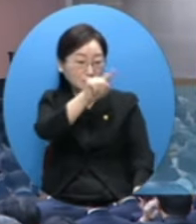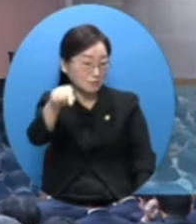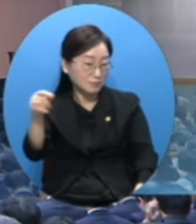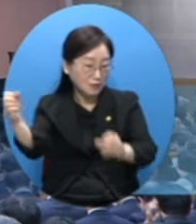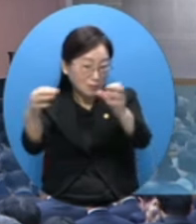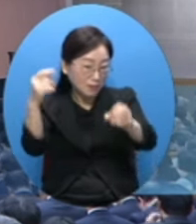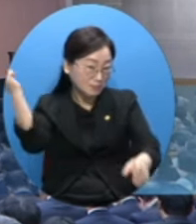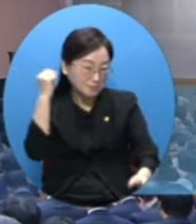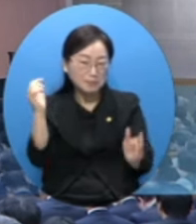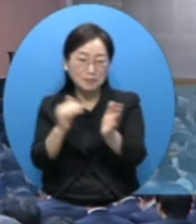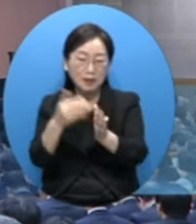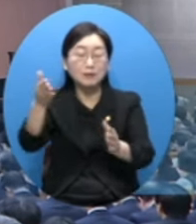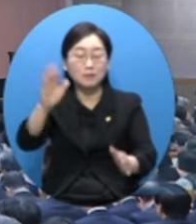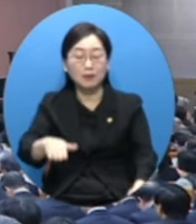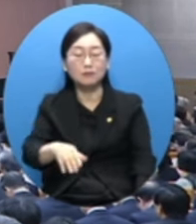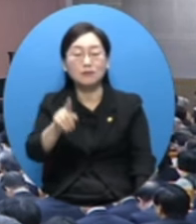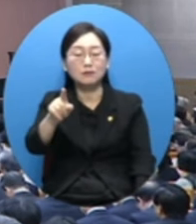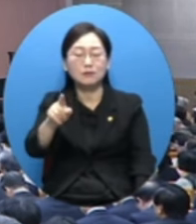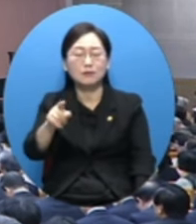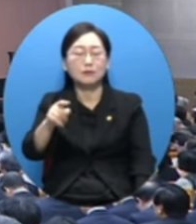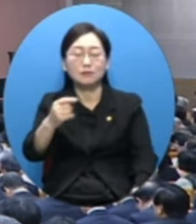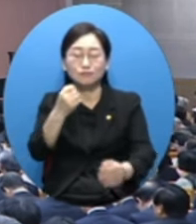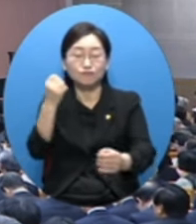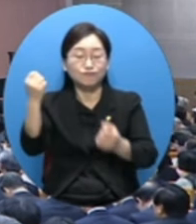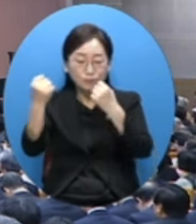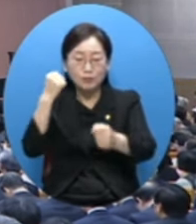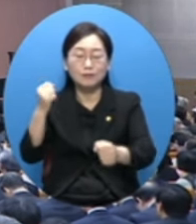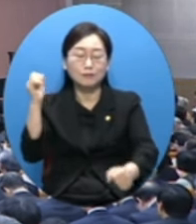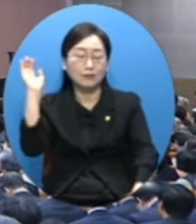회당장 집으로 계속 발걸음을 옮기셨습니다.